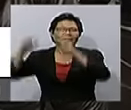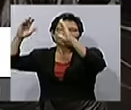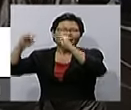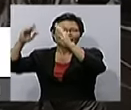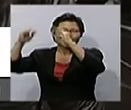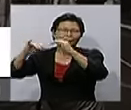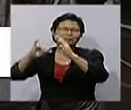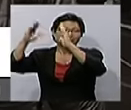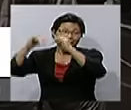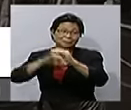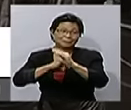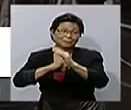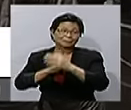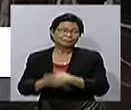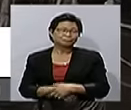saya itulah